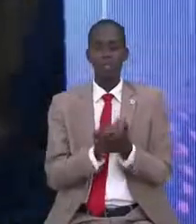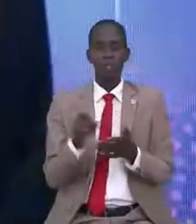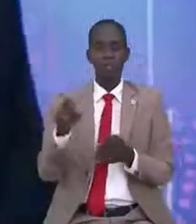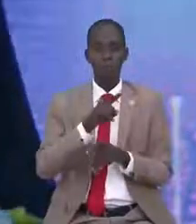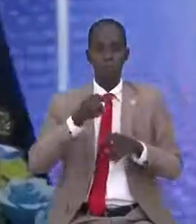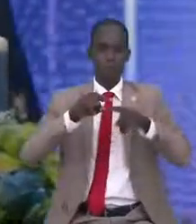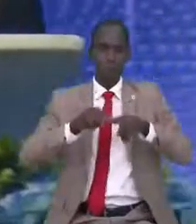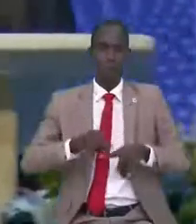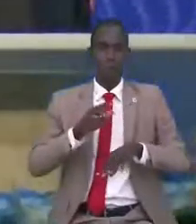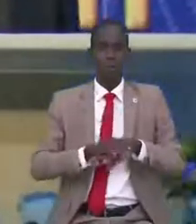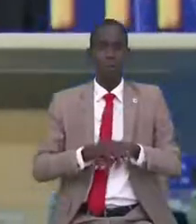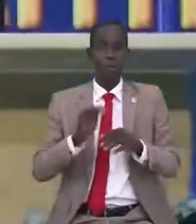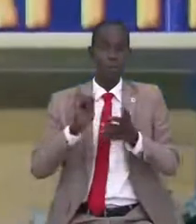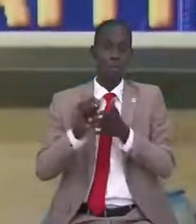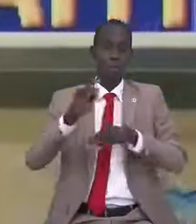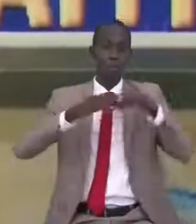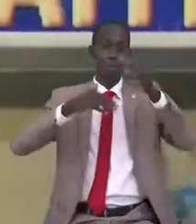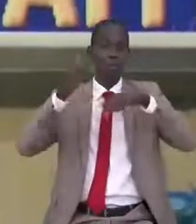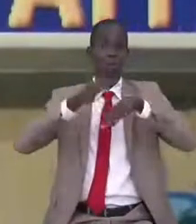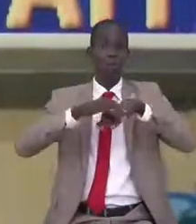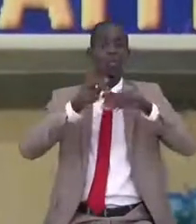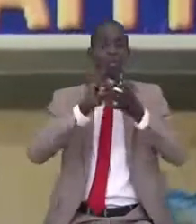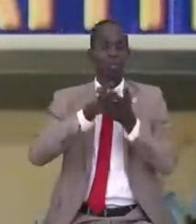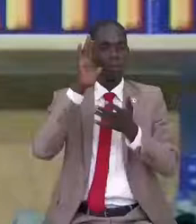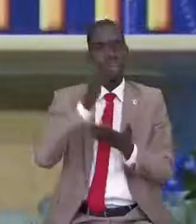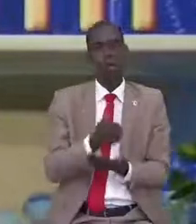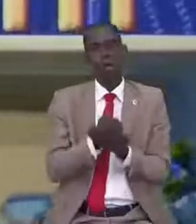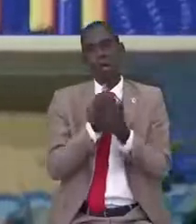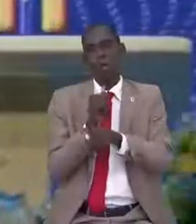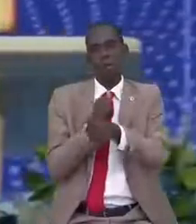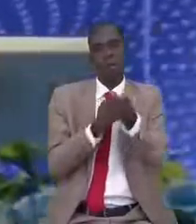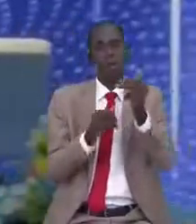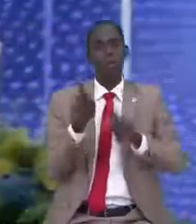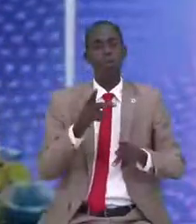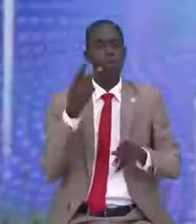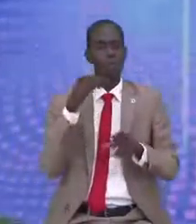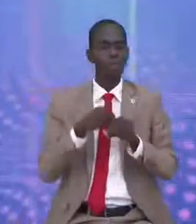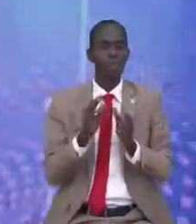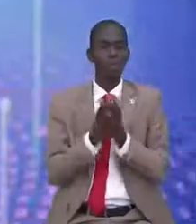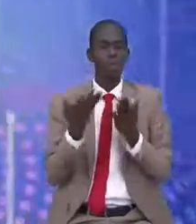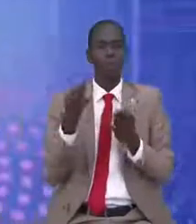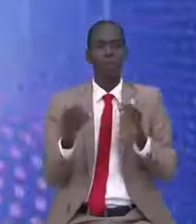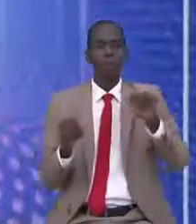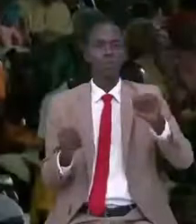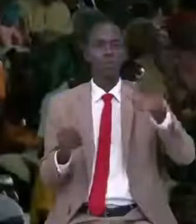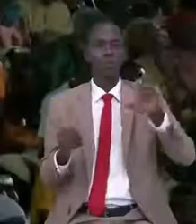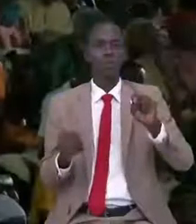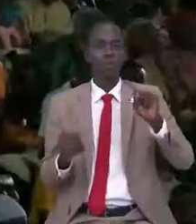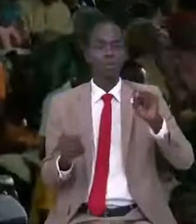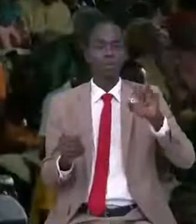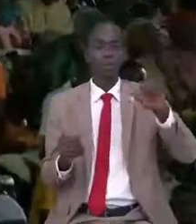C'est sur cela que tu vas bâtir ta vie afin d'aider les autres. Acte 20, verset